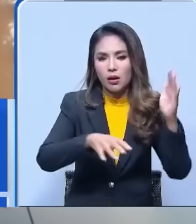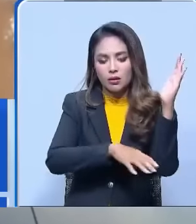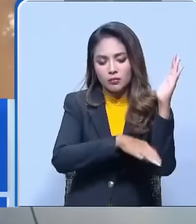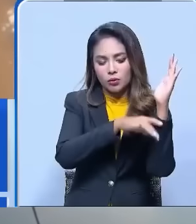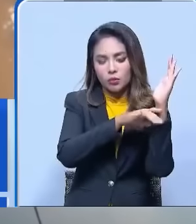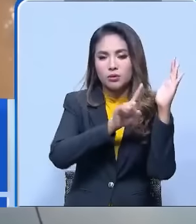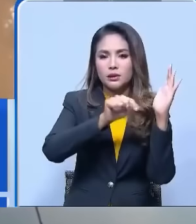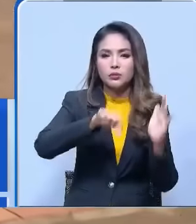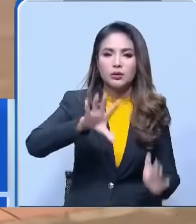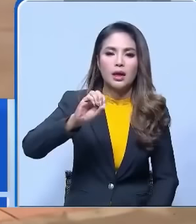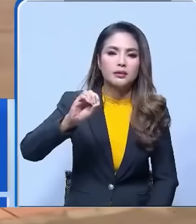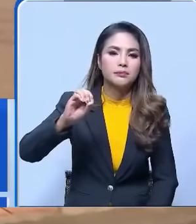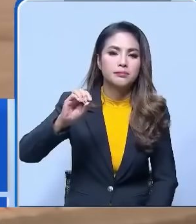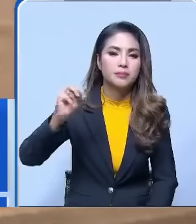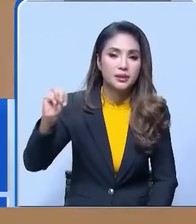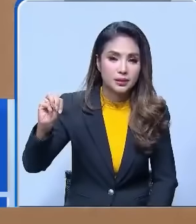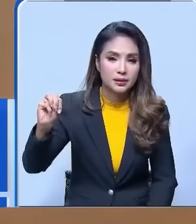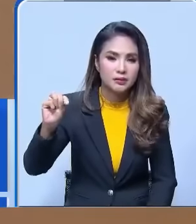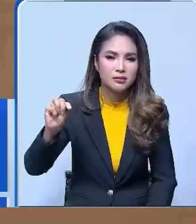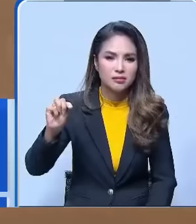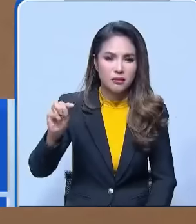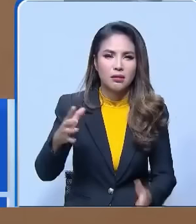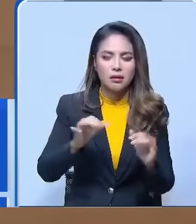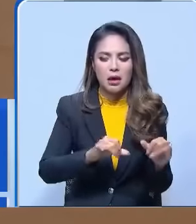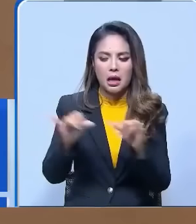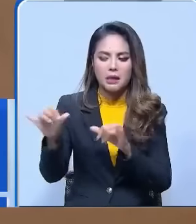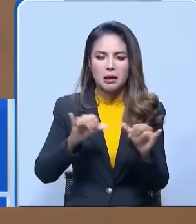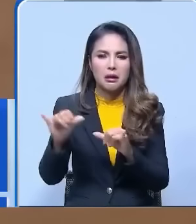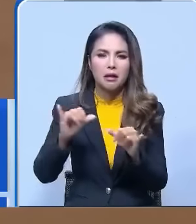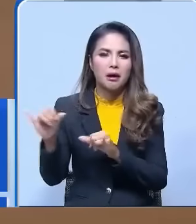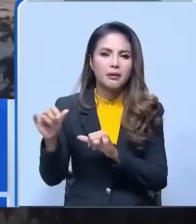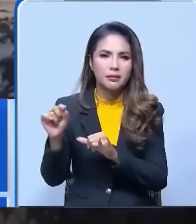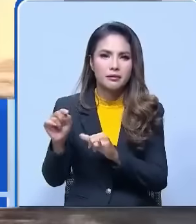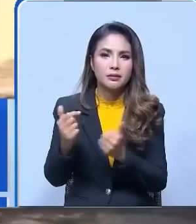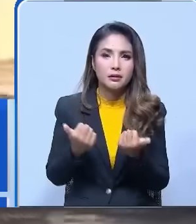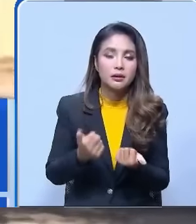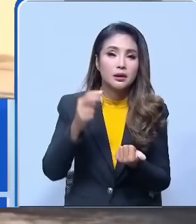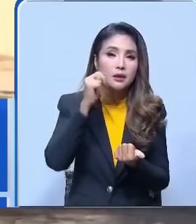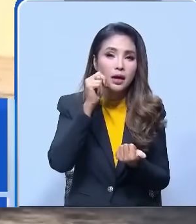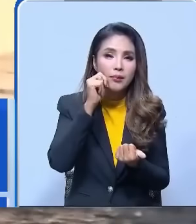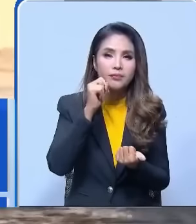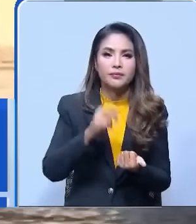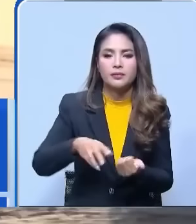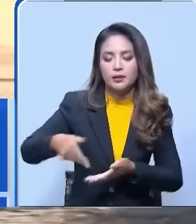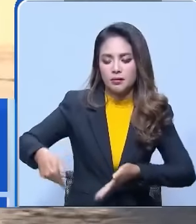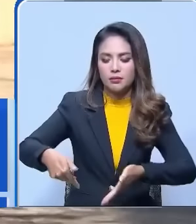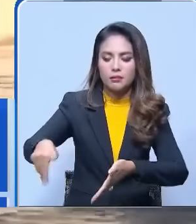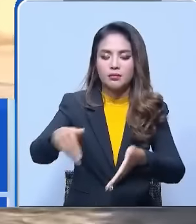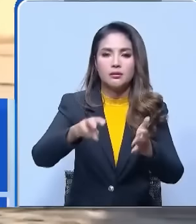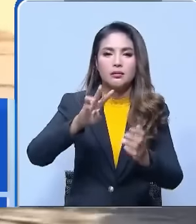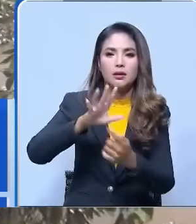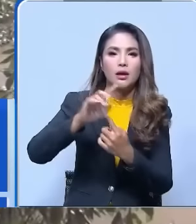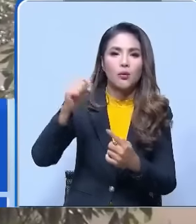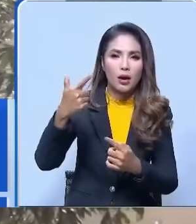ตรชาวบ้านก็ต้องอพยพกันไปอยู่ในพื้นที่ปลอดภัยนะคะถึงแม้ว่าสถานการณ์น้ำลุ่มแม่น้ำวังที่จุดวัดปริมาณ